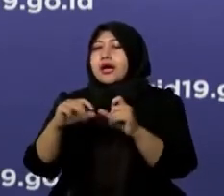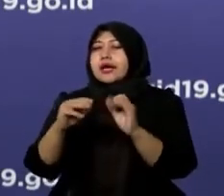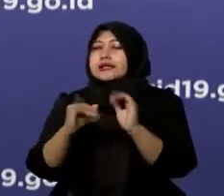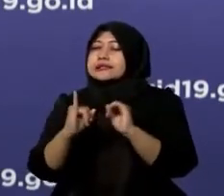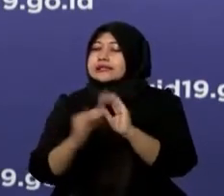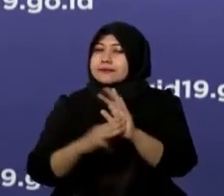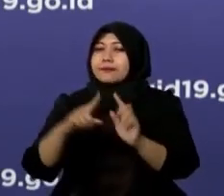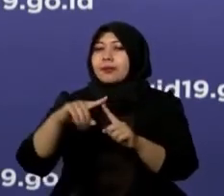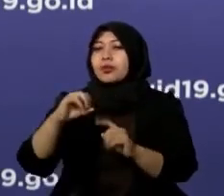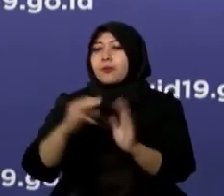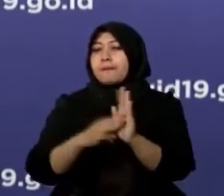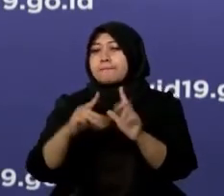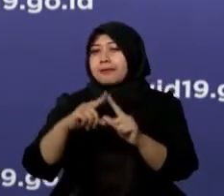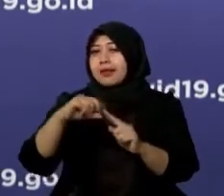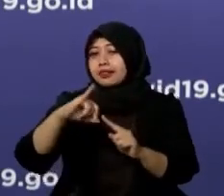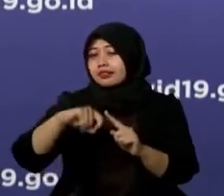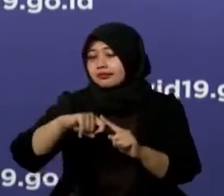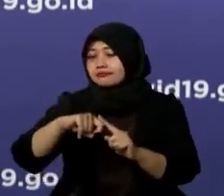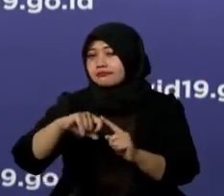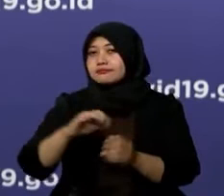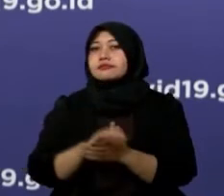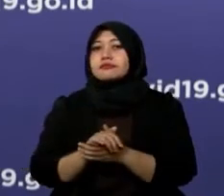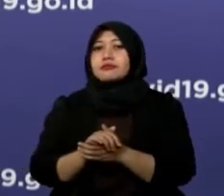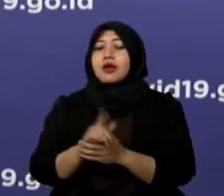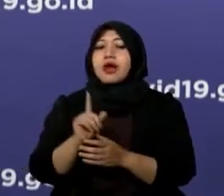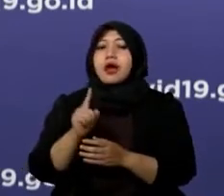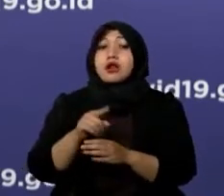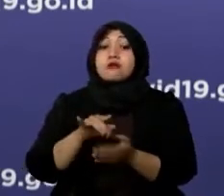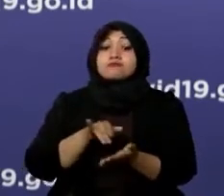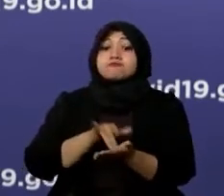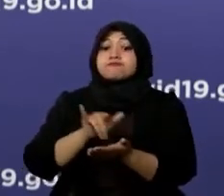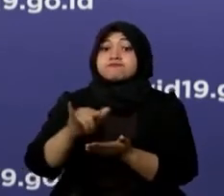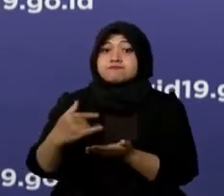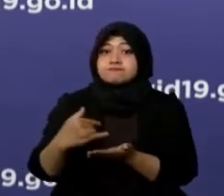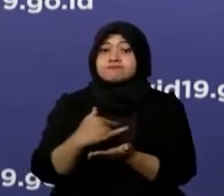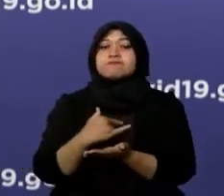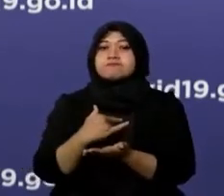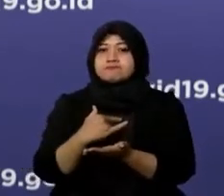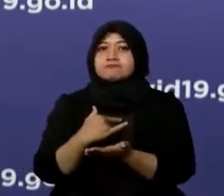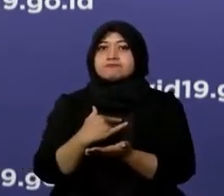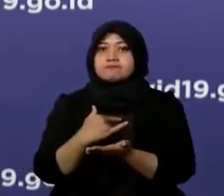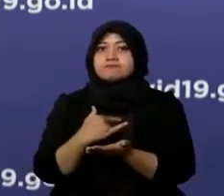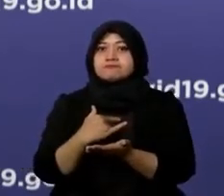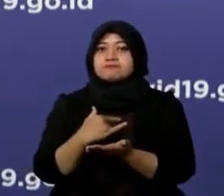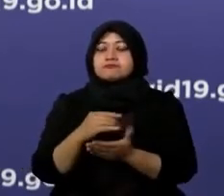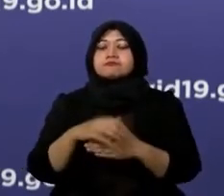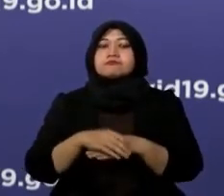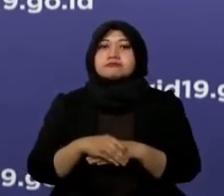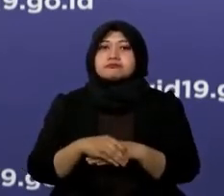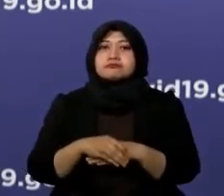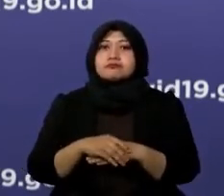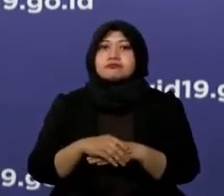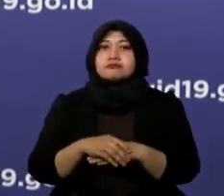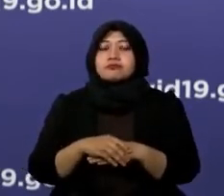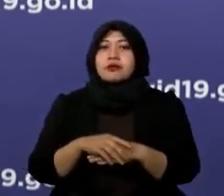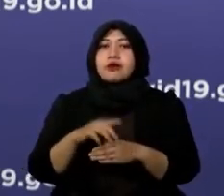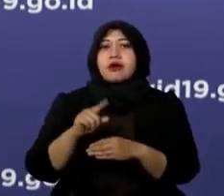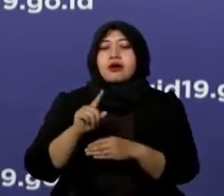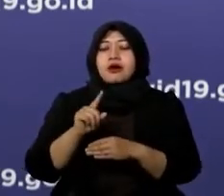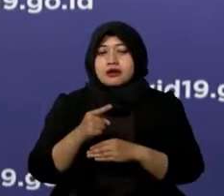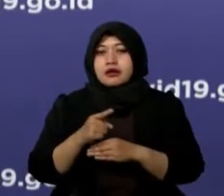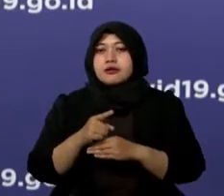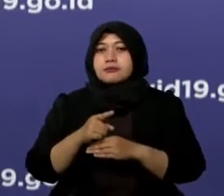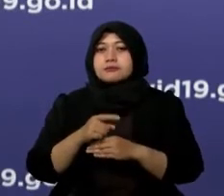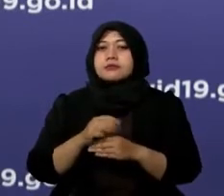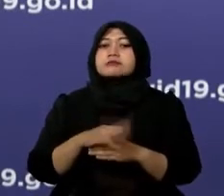asimptomatik. Kemudian kita tambahkan tentang pelaku perjalanan, kemudian kita tambahkan juga tentang discharged,